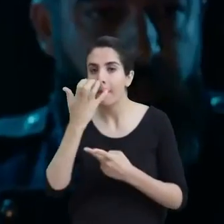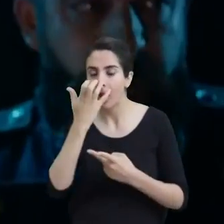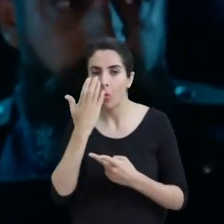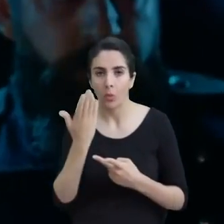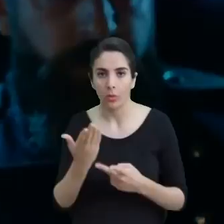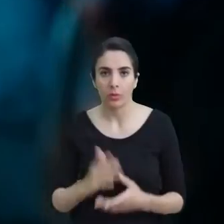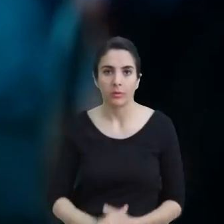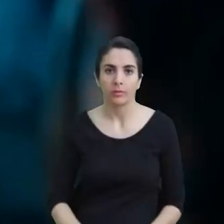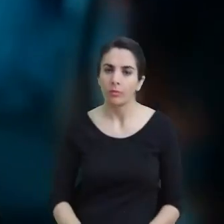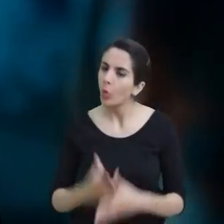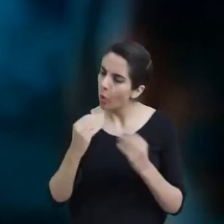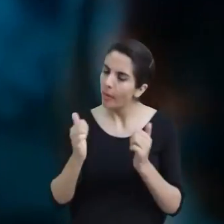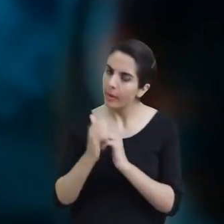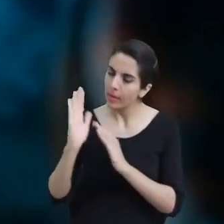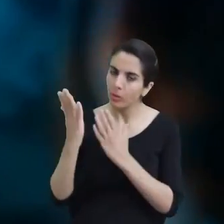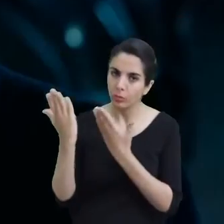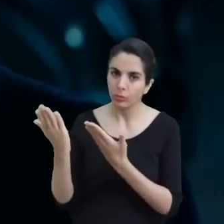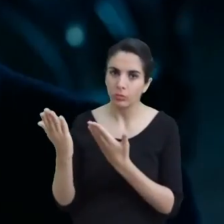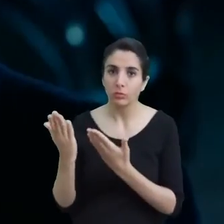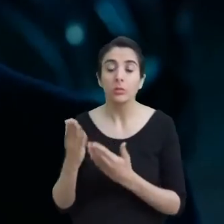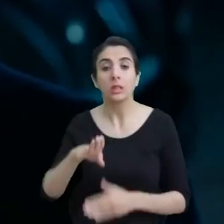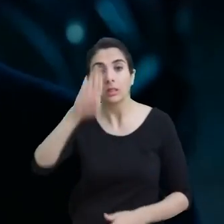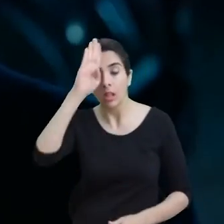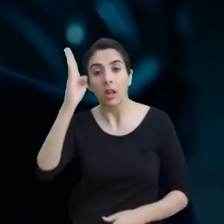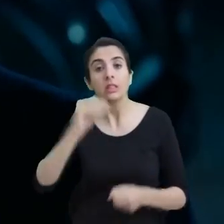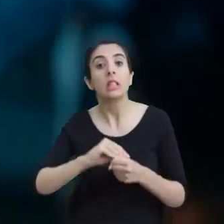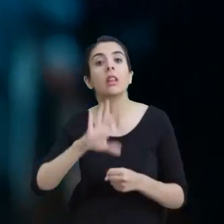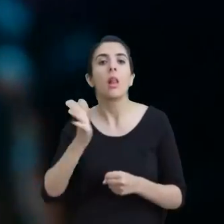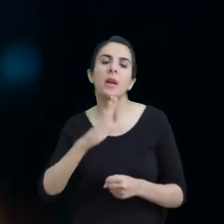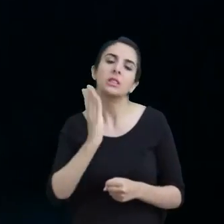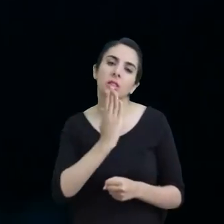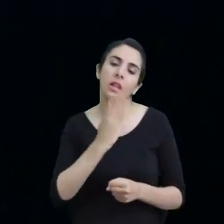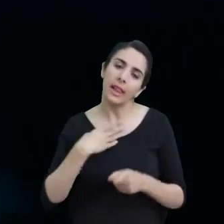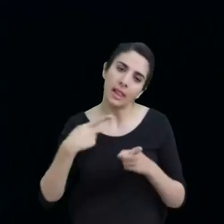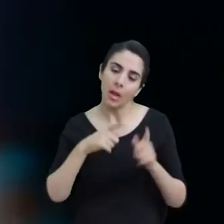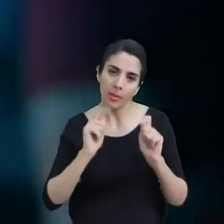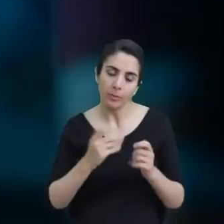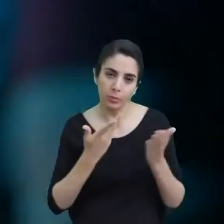sizi bekler. Buyurun gidelim. Saraya değil efendim, beni takip edin.